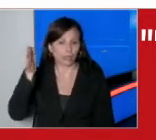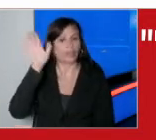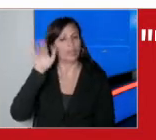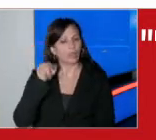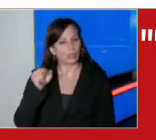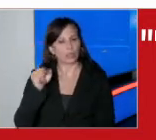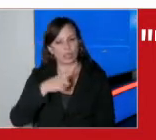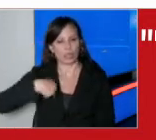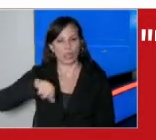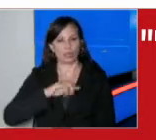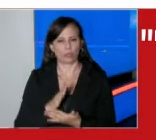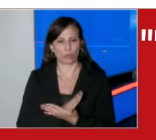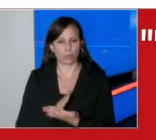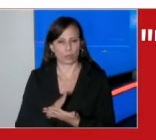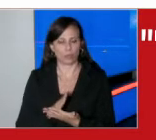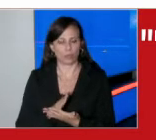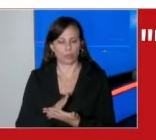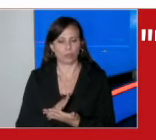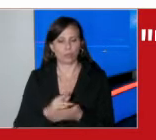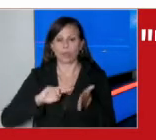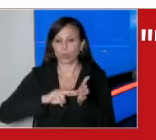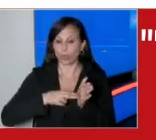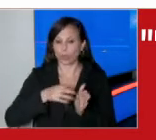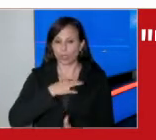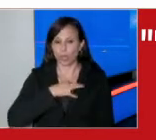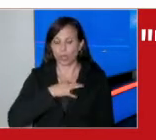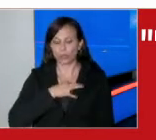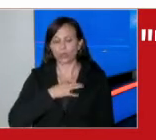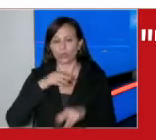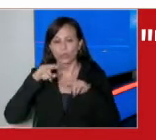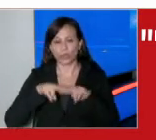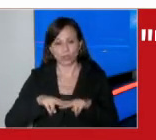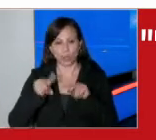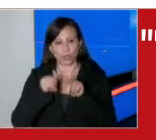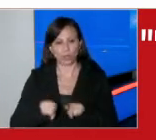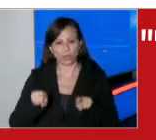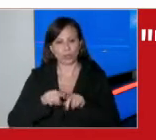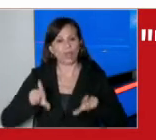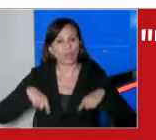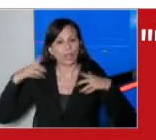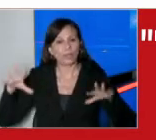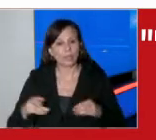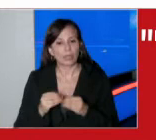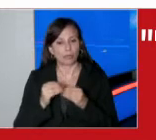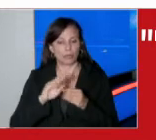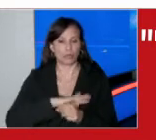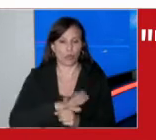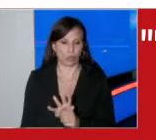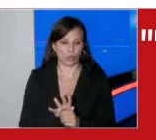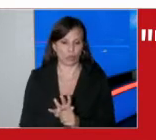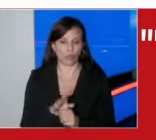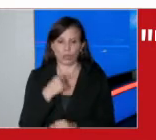לזה אנחנו מוכנים. המדיניות שלנו הייתה ונשארה ותישאר חיים לצד הקורונה. זה